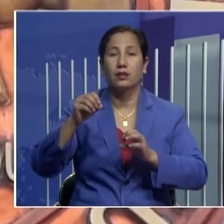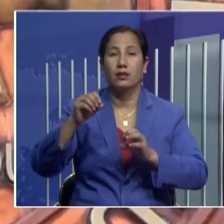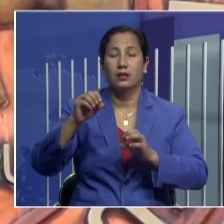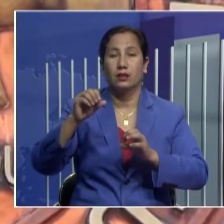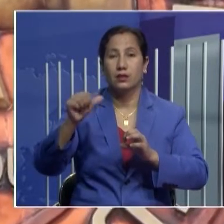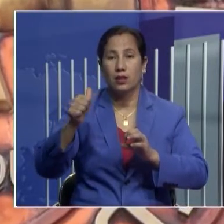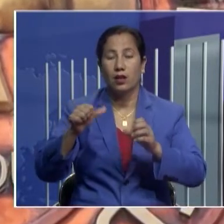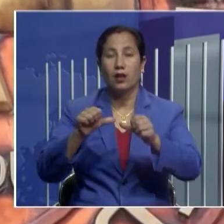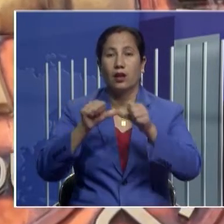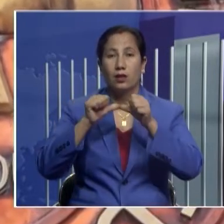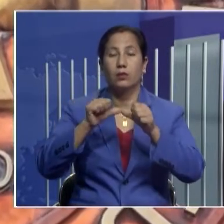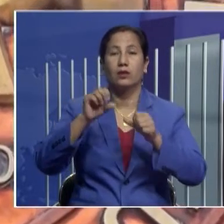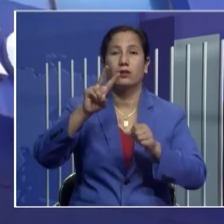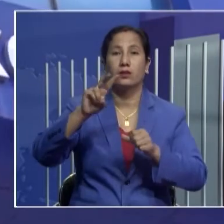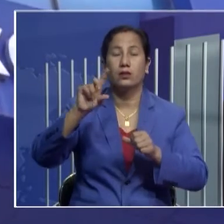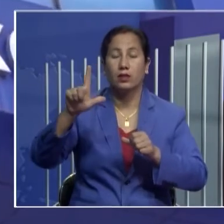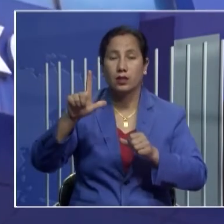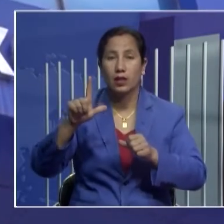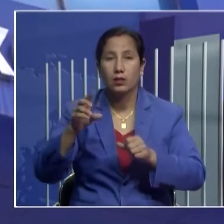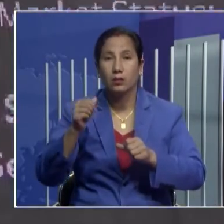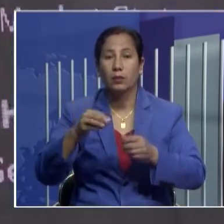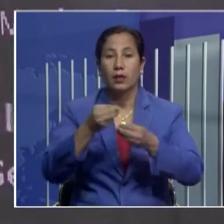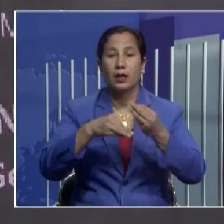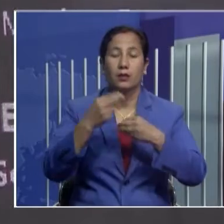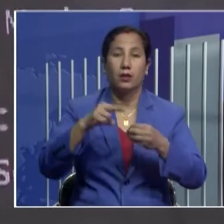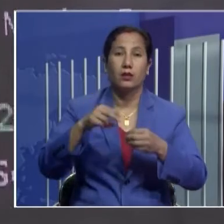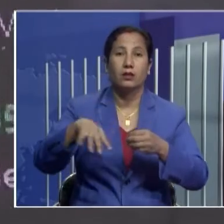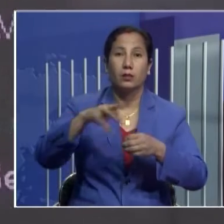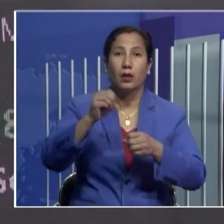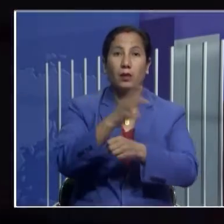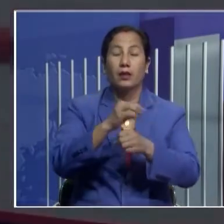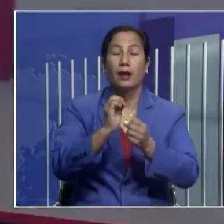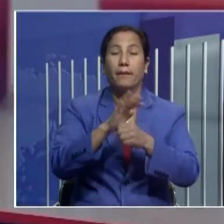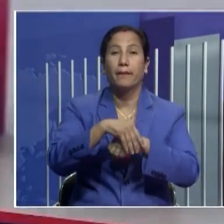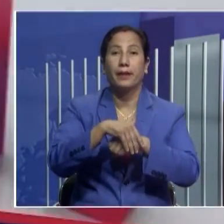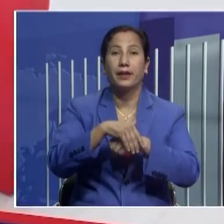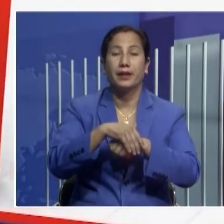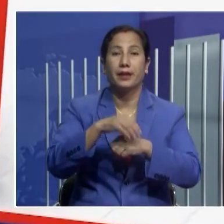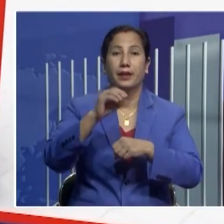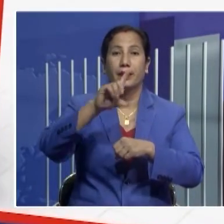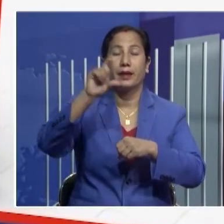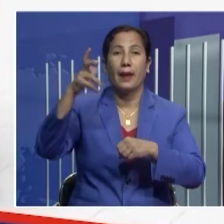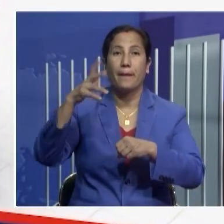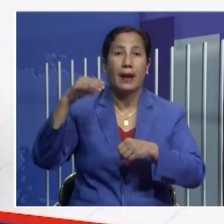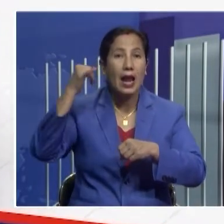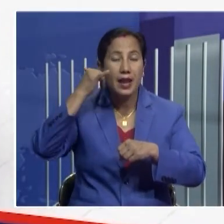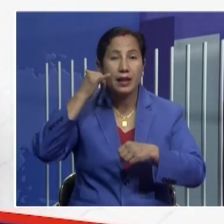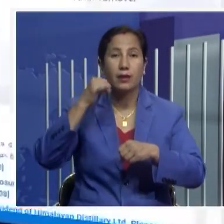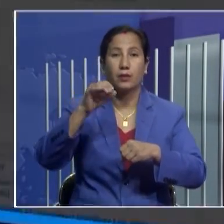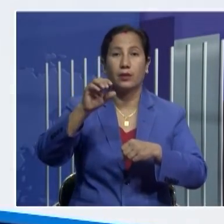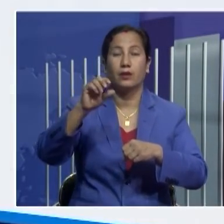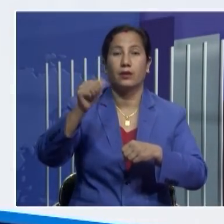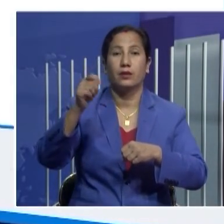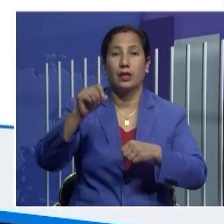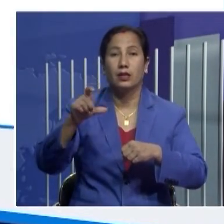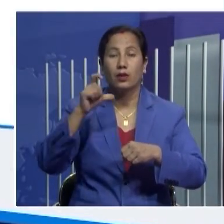6,27,00,00,000 रुपियाँमा कारोबार भएका छन्। सबैभन्दा धेरै नेपाल टेलिकमको 60,00,00,000 रुपियाँको सेयर किनबेच भएको छ। आज मैलुङ खोला जलविद्युत